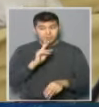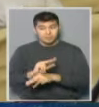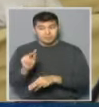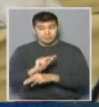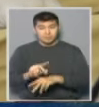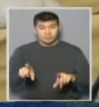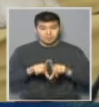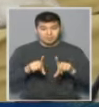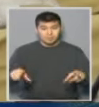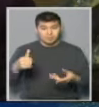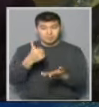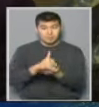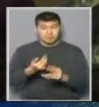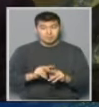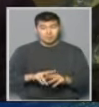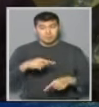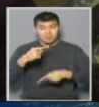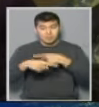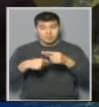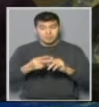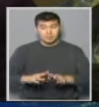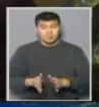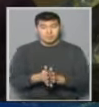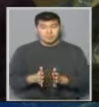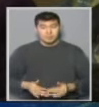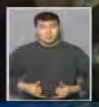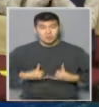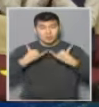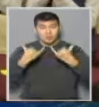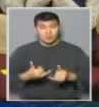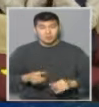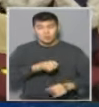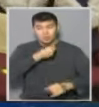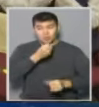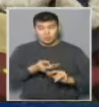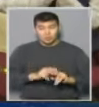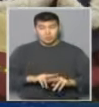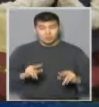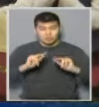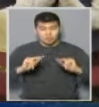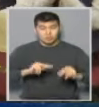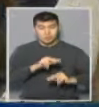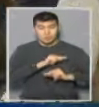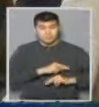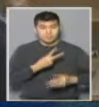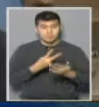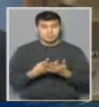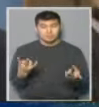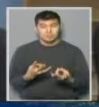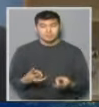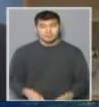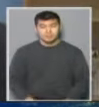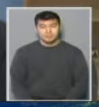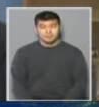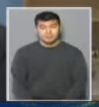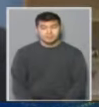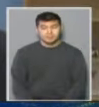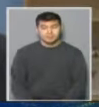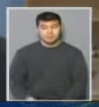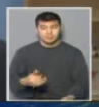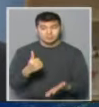жүретін мектеп басшылығы өскелең ұрпақ үлкенді құрметтеп, ұстаз еңбегін бағалап өту тиіс дейді. Жалпы